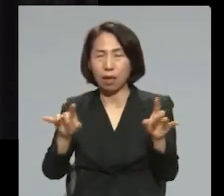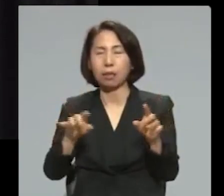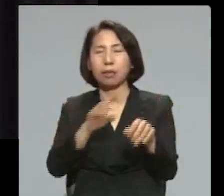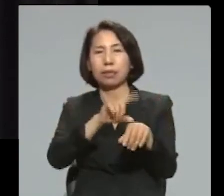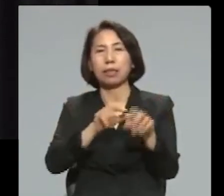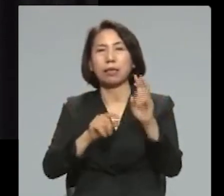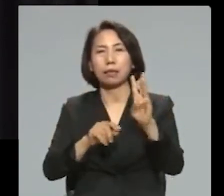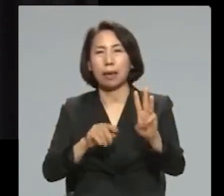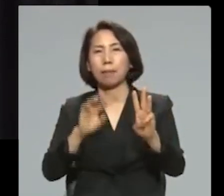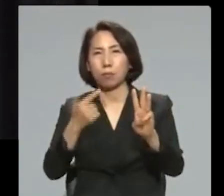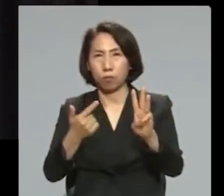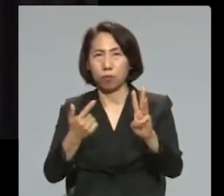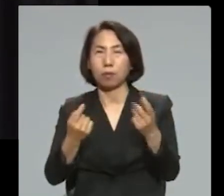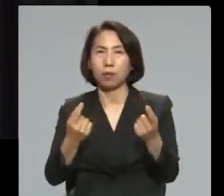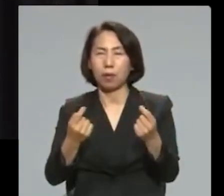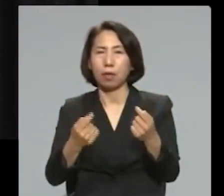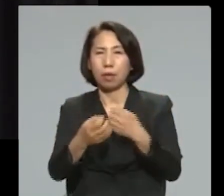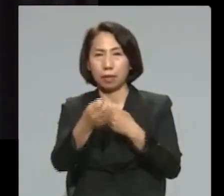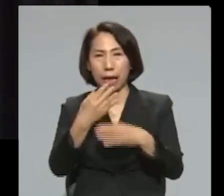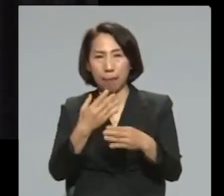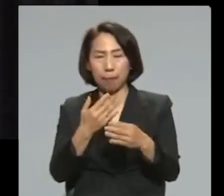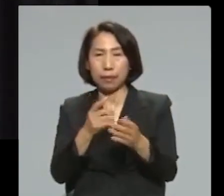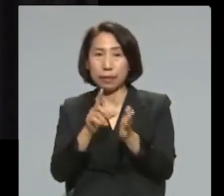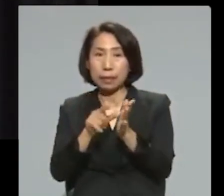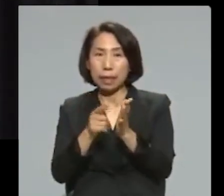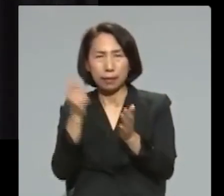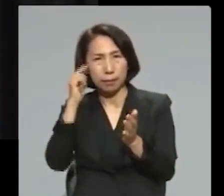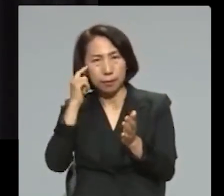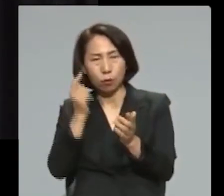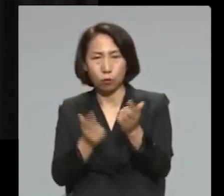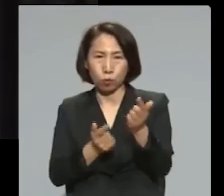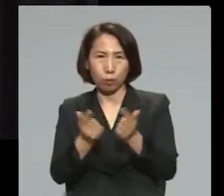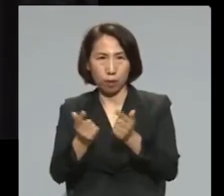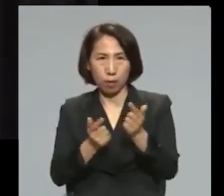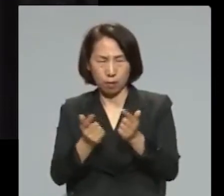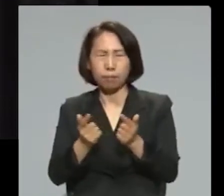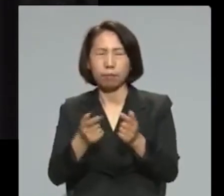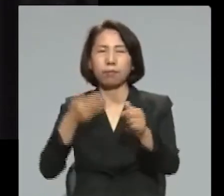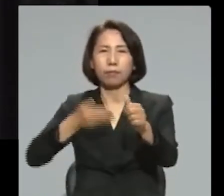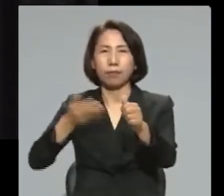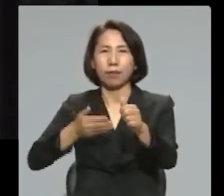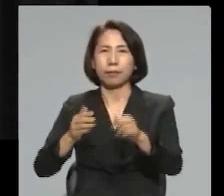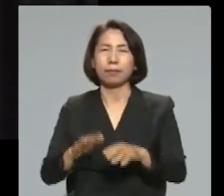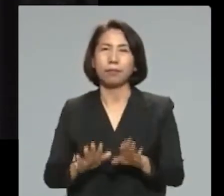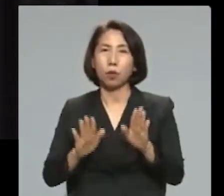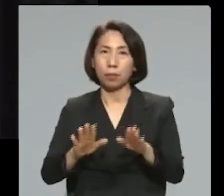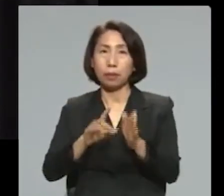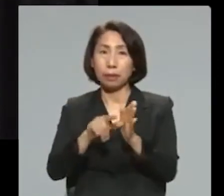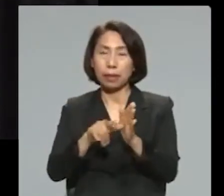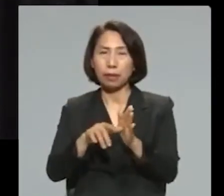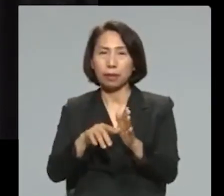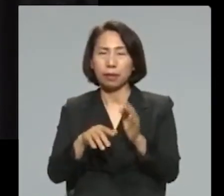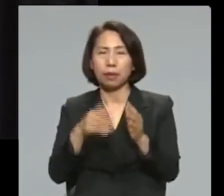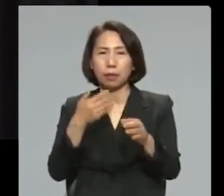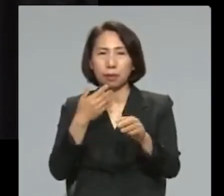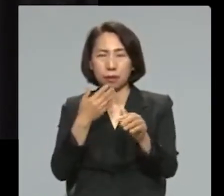3분입니다. 상대 후보의 답변 시간을 고려해서 질문과 답변을 해주시기 바랍니다. 네, 이번 시간에도 역시 상대방을 비방하는 발언은 할